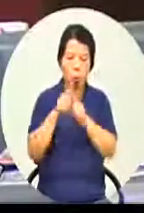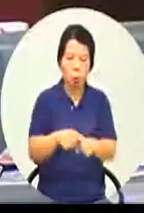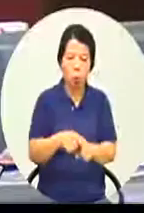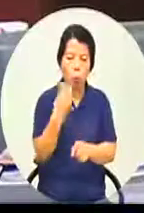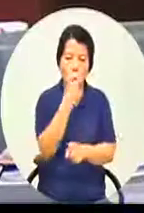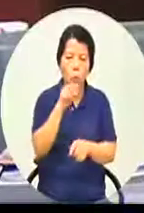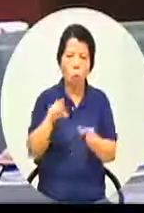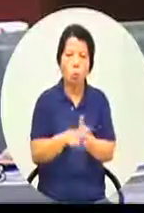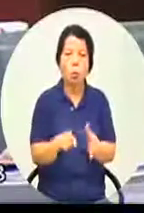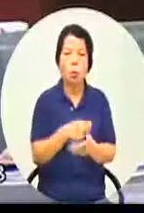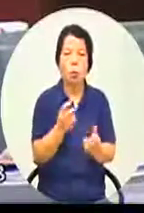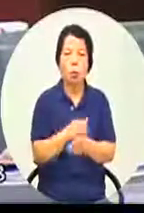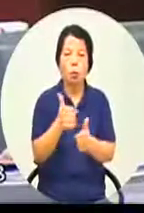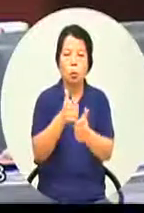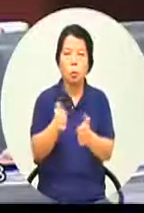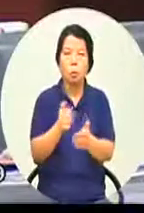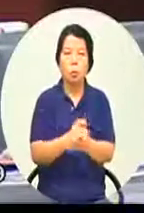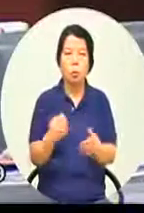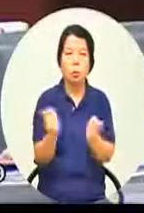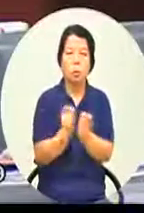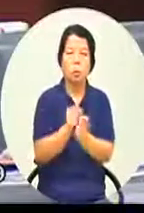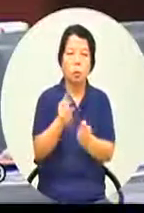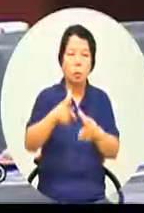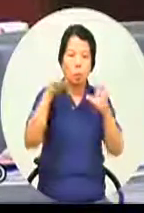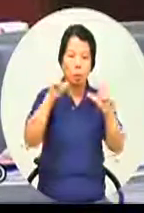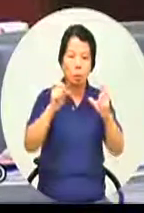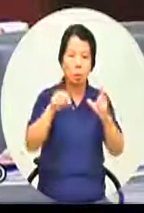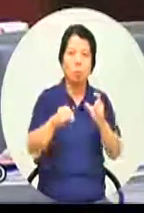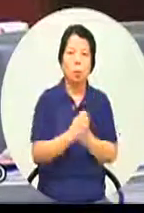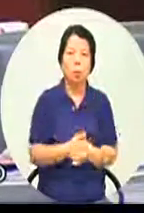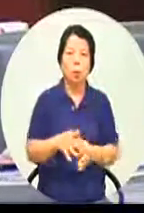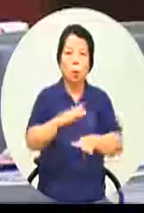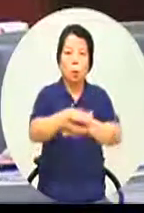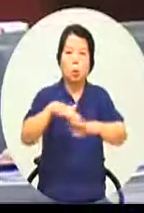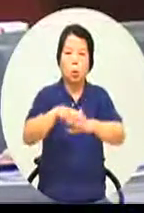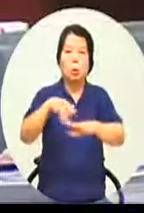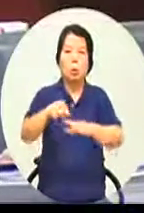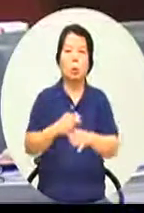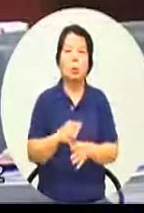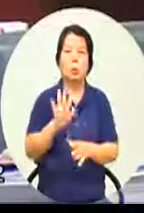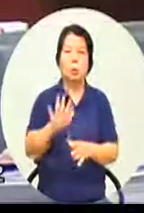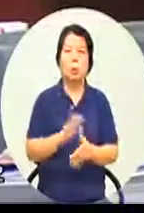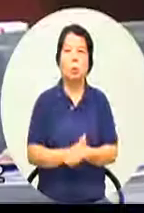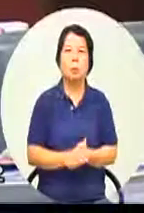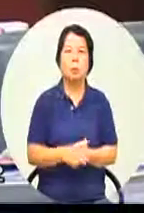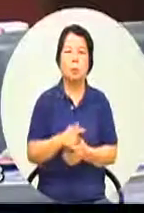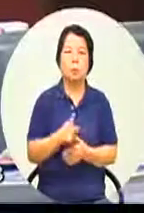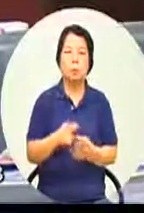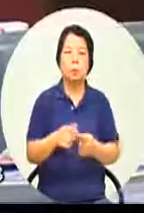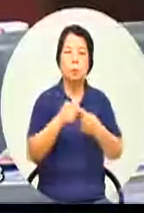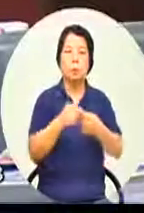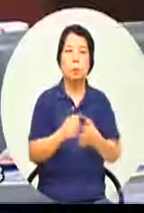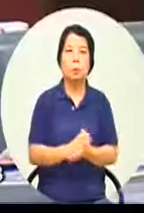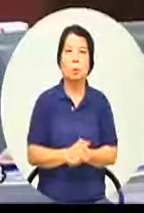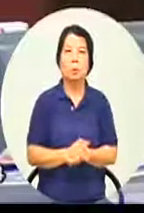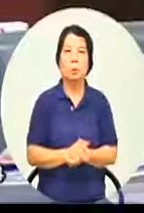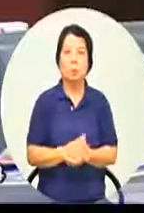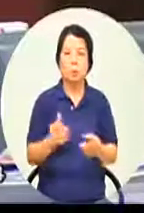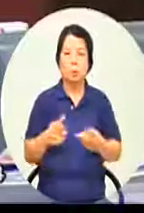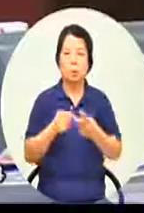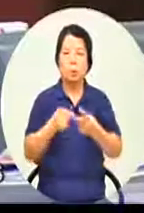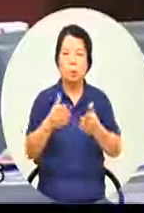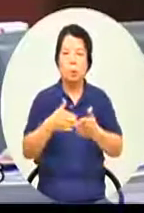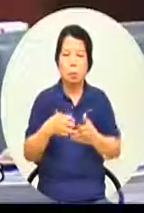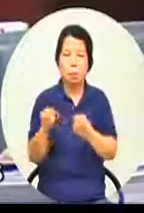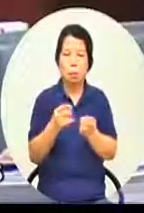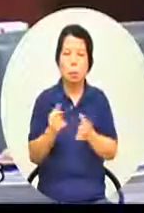现场去看的话，很感谢哈，最近我去拍了。有，你们已经画了这条斑马线出来，这是第一个。但是第二个我要讨论